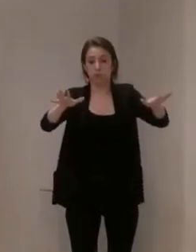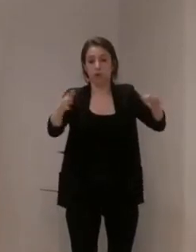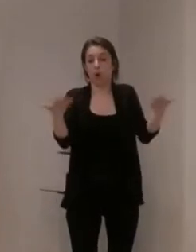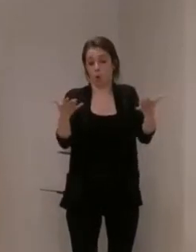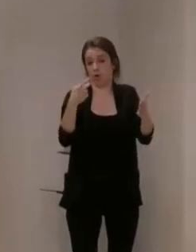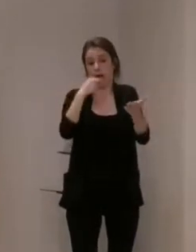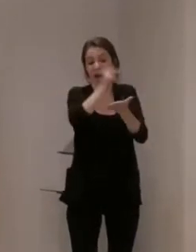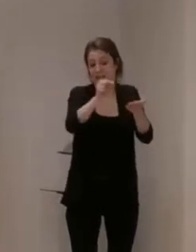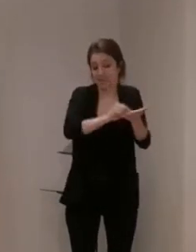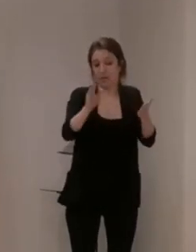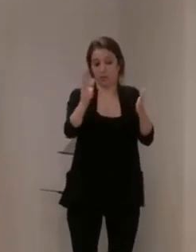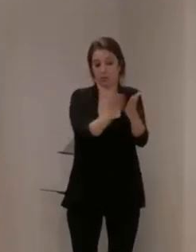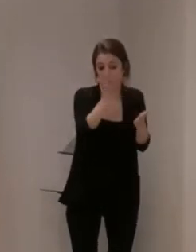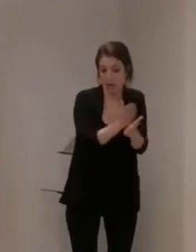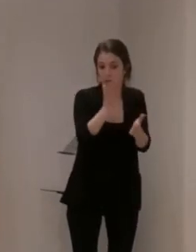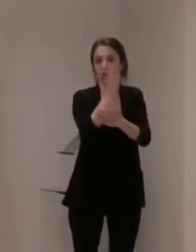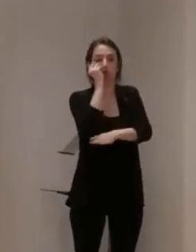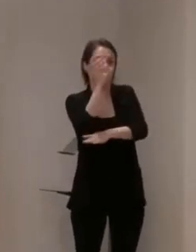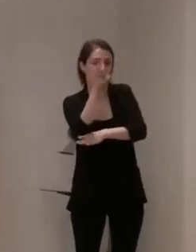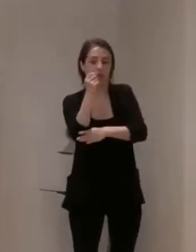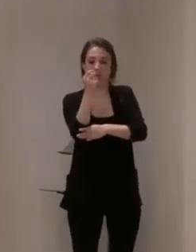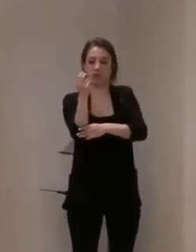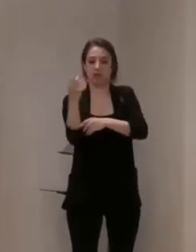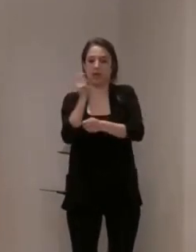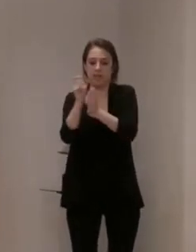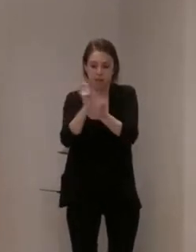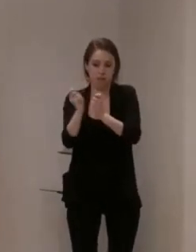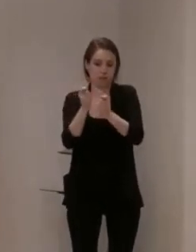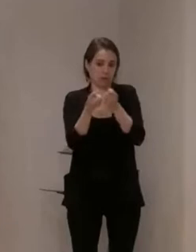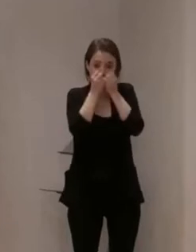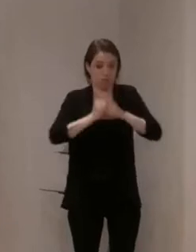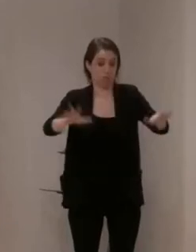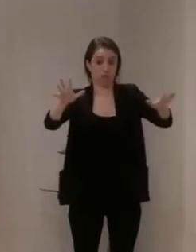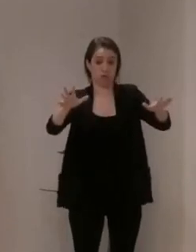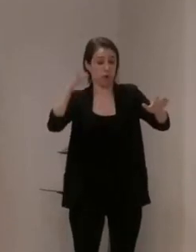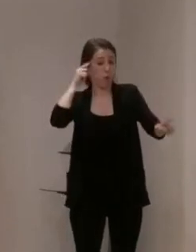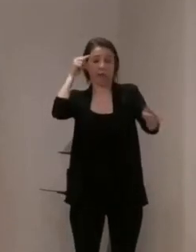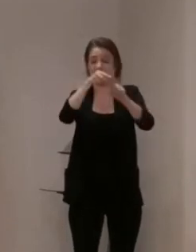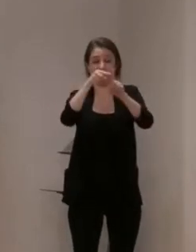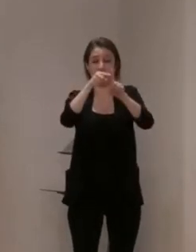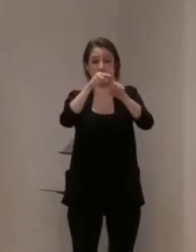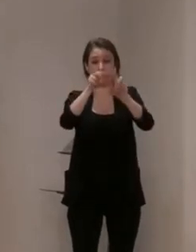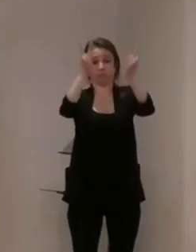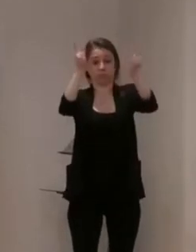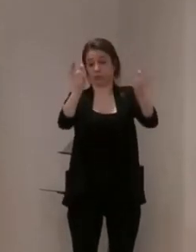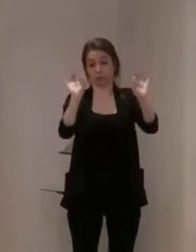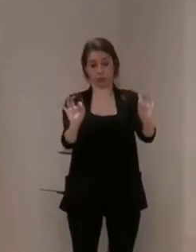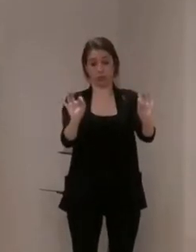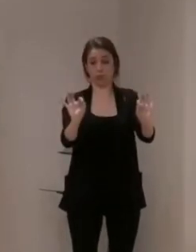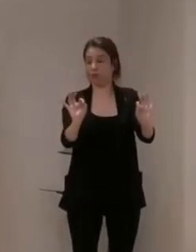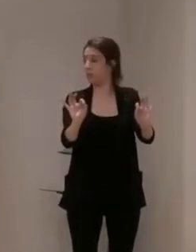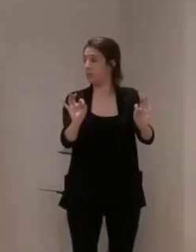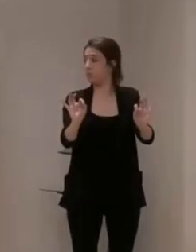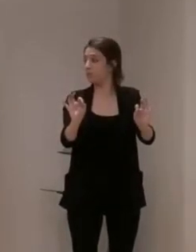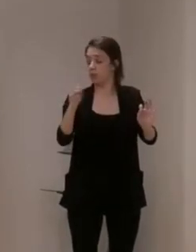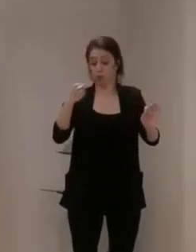d'articles, publicacions, conferències, entrevistes, sempre Pilar explicant una cosa que és molt dura per tu, que és